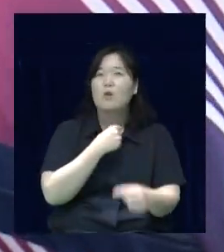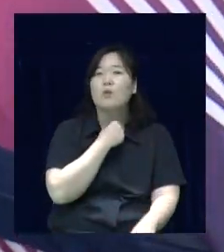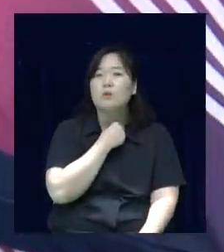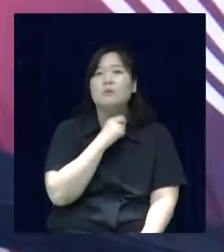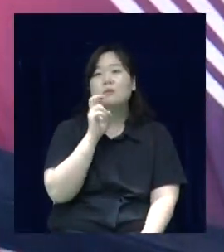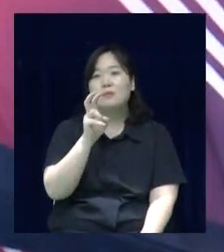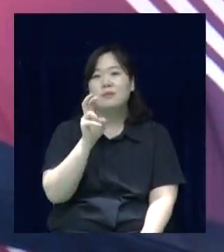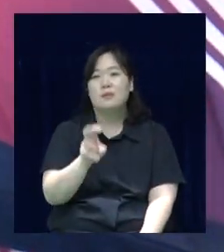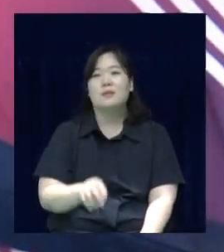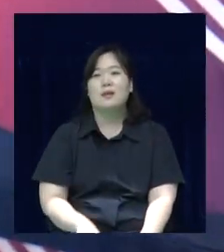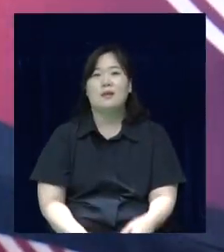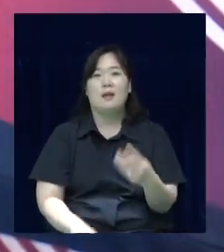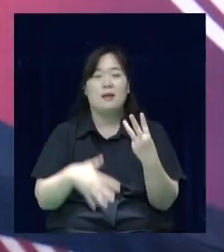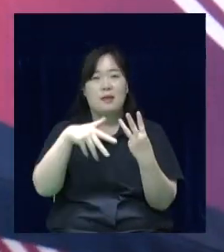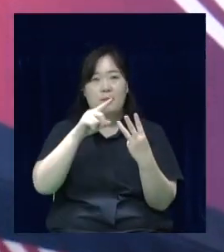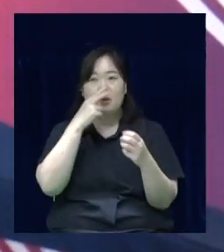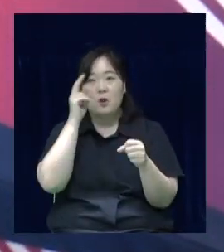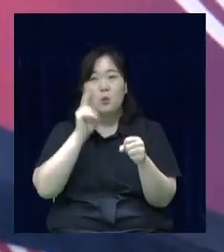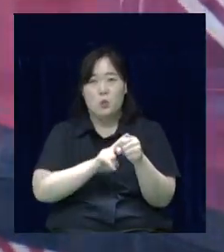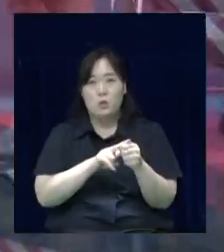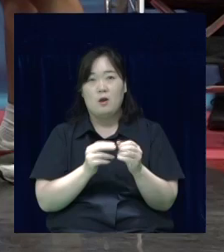3차 시도 이어지고 있습니다.